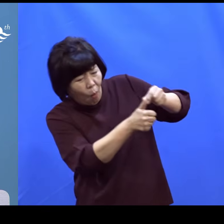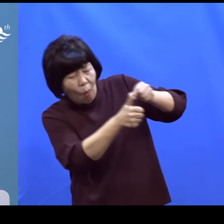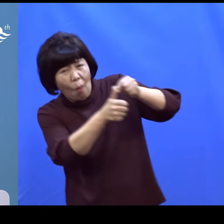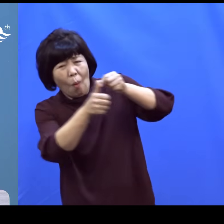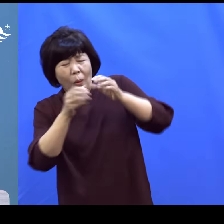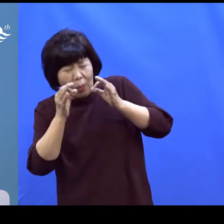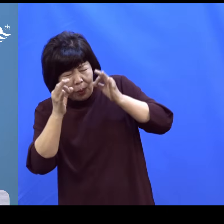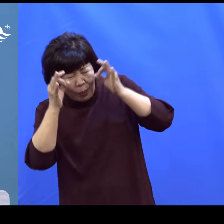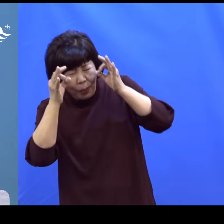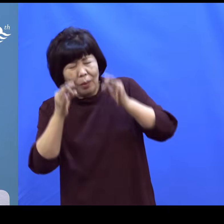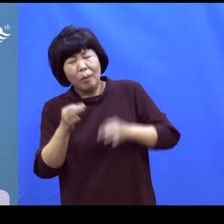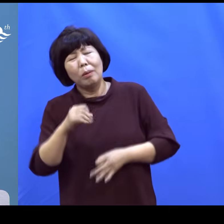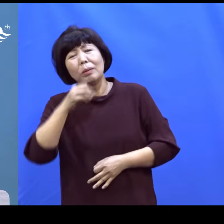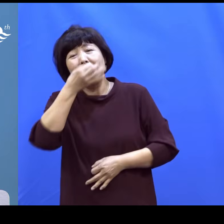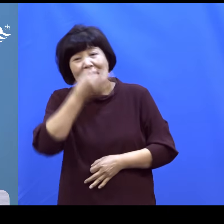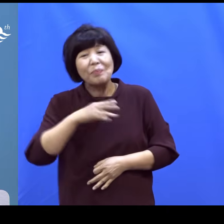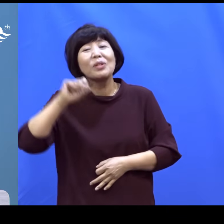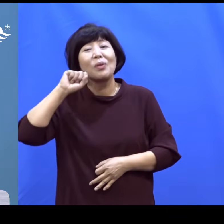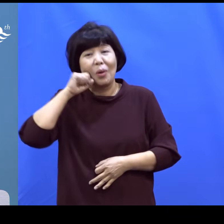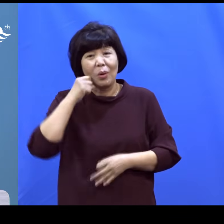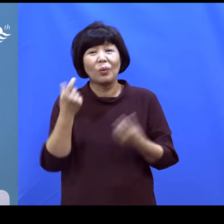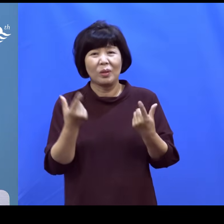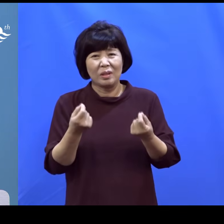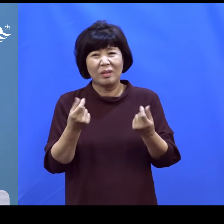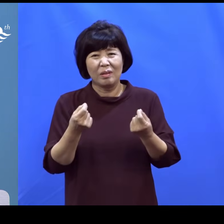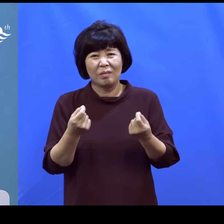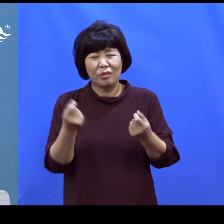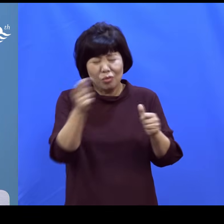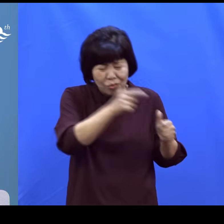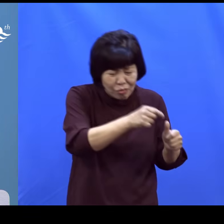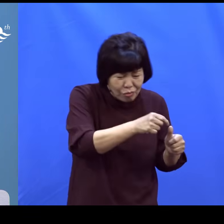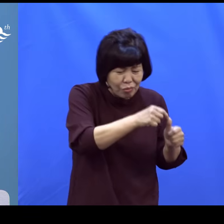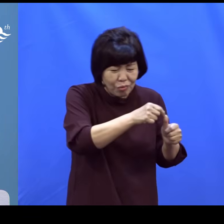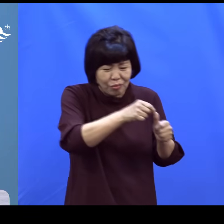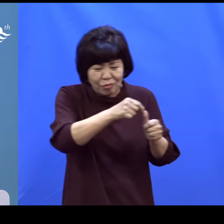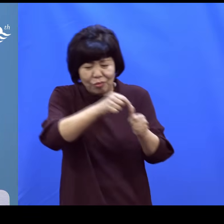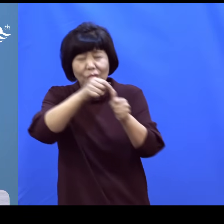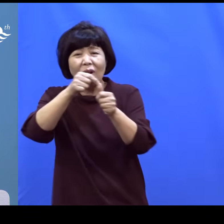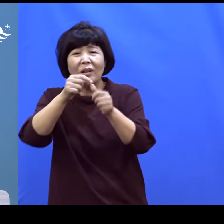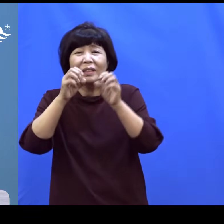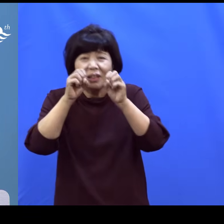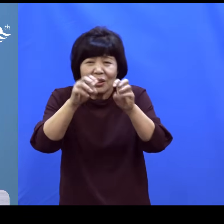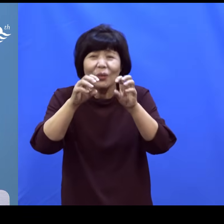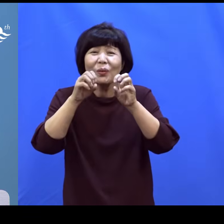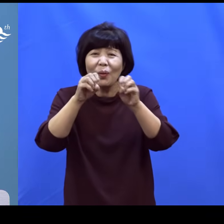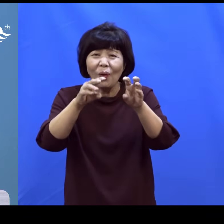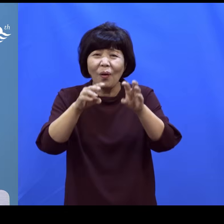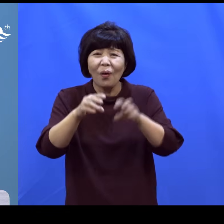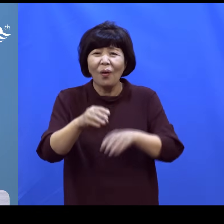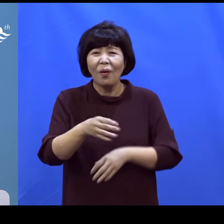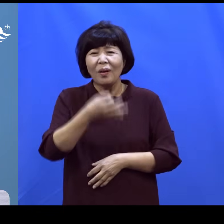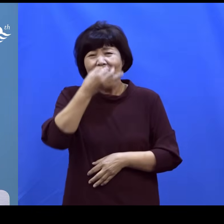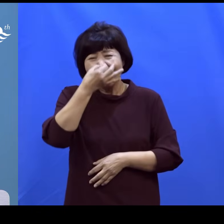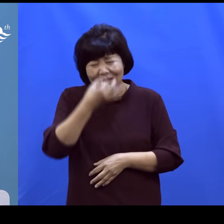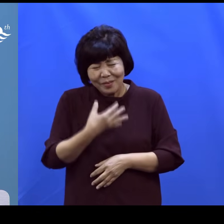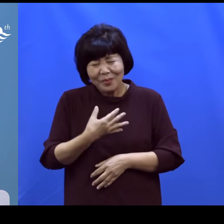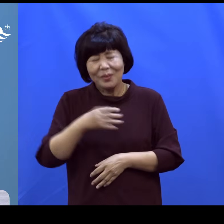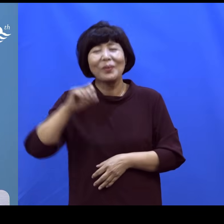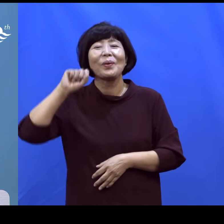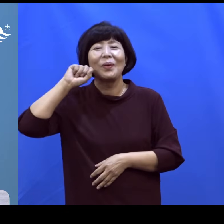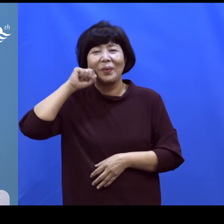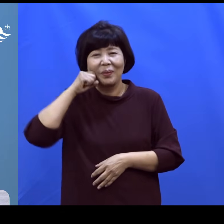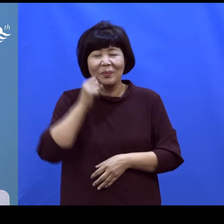그리스도가 그 위험한 일을 감수하고 세상에 오셨다면 오늘 우리도 전도하는 일이 까다롭고 쉽지